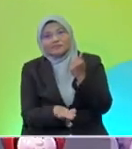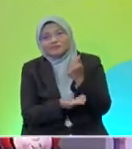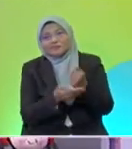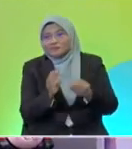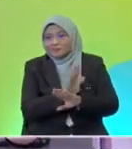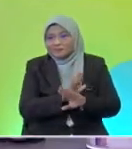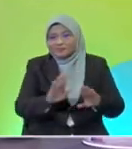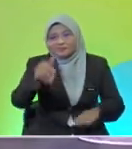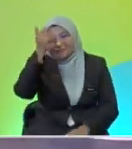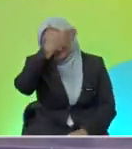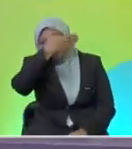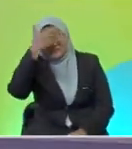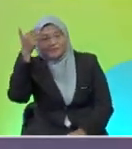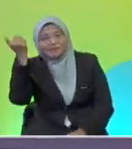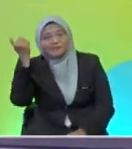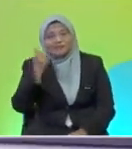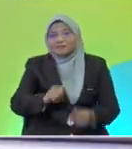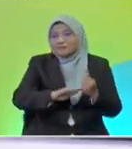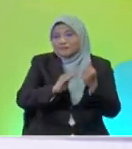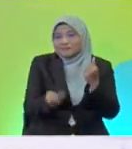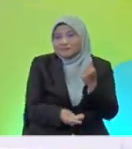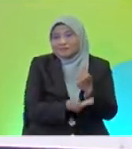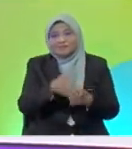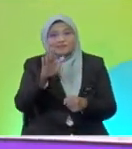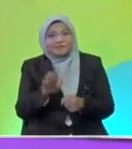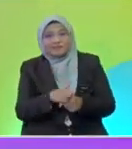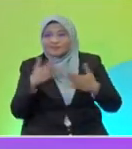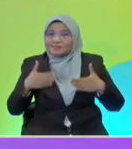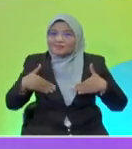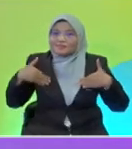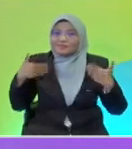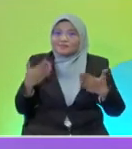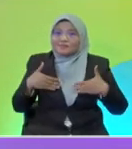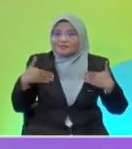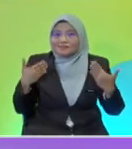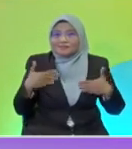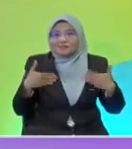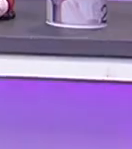jangan dilupa aku penuh hati gembira